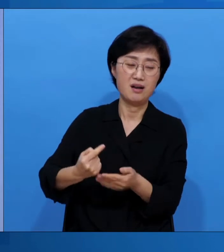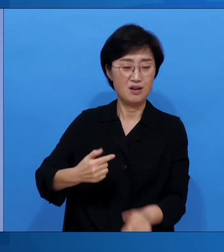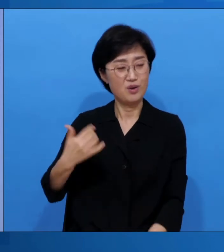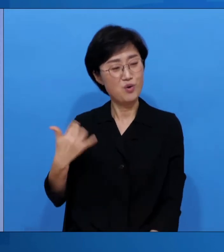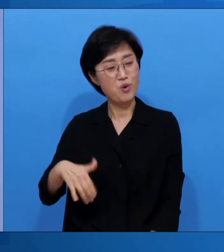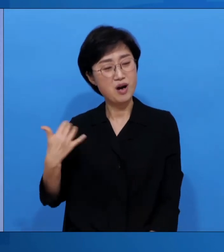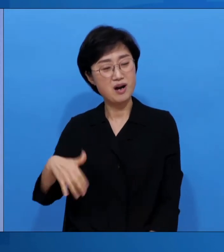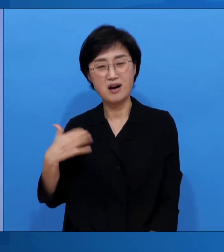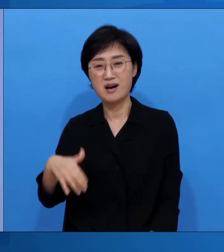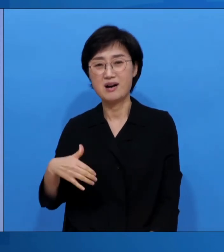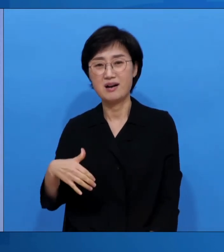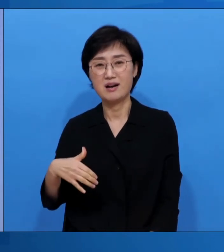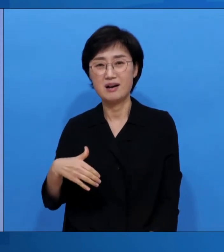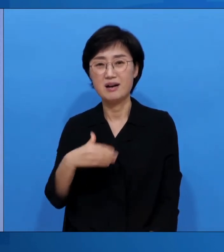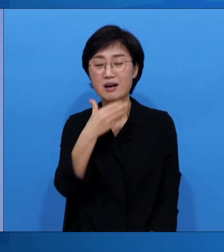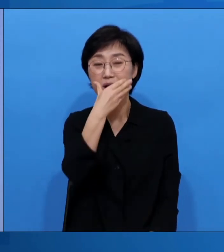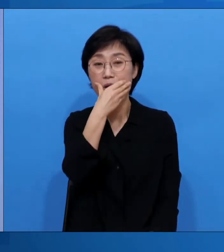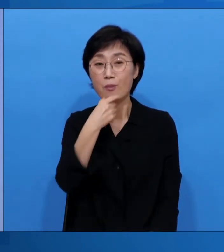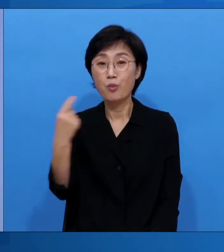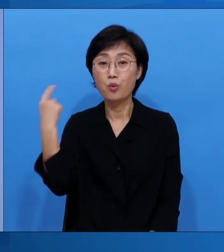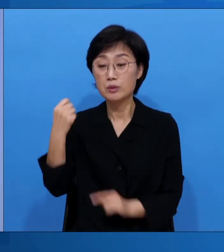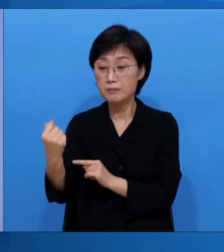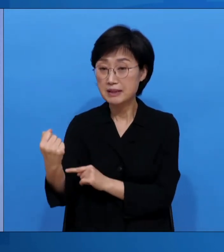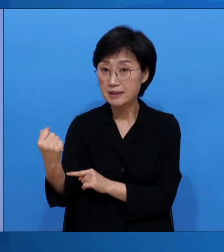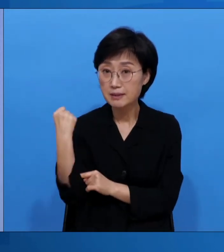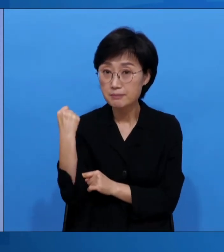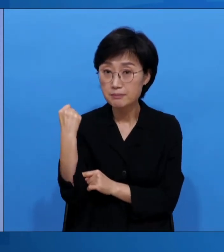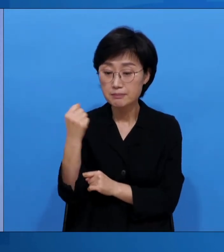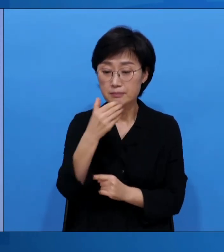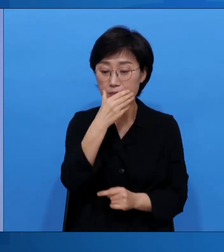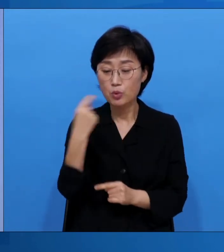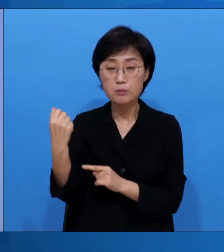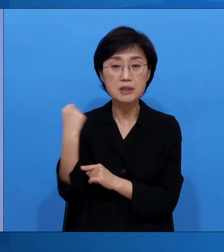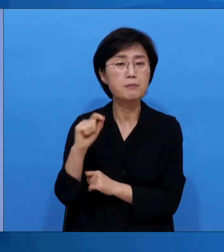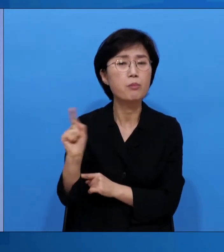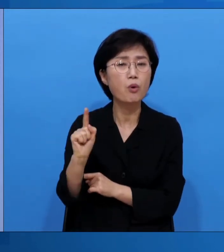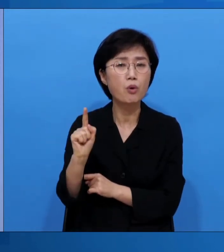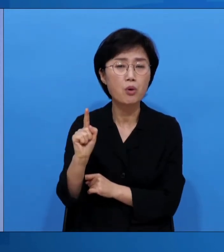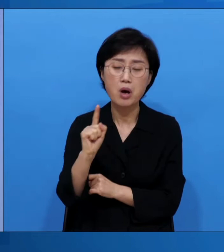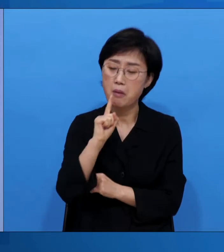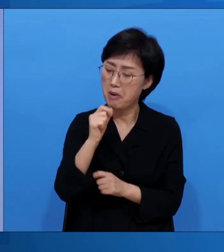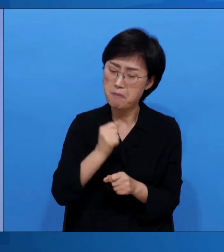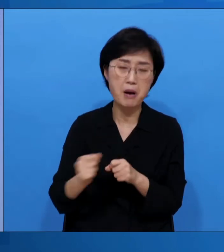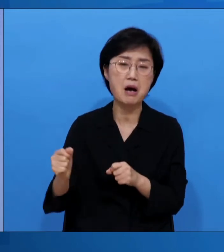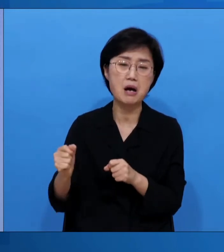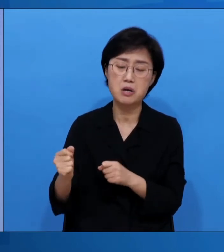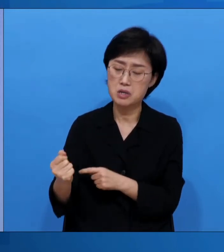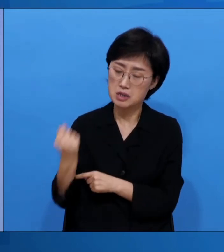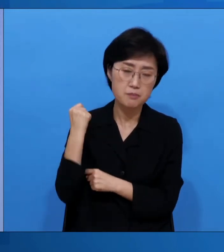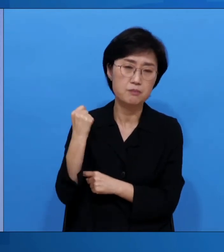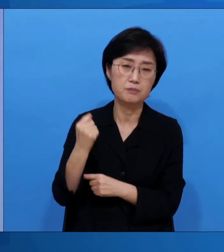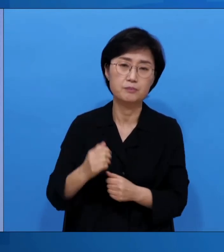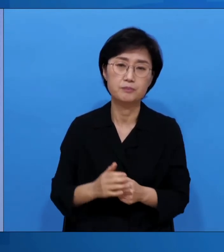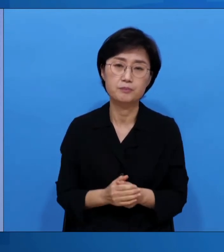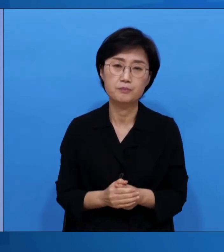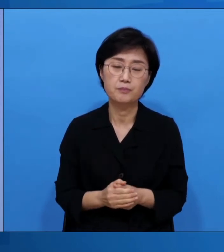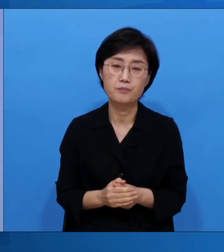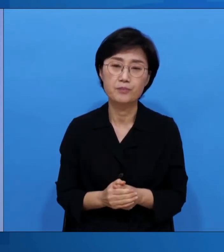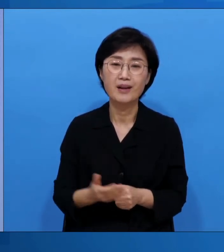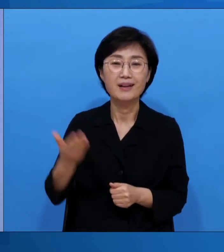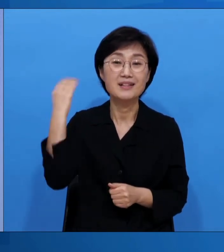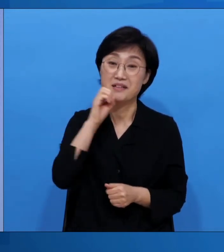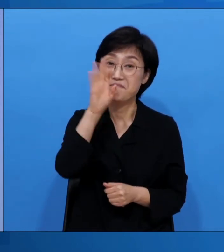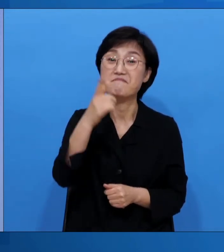뭐냐? 어마어마합니다. What is the power of the gospel? It is unimaginable. 내 전에 얘기했잖아요. I said this before. 이 사람 한 번은